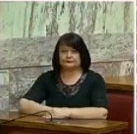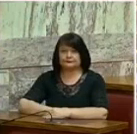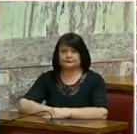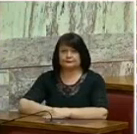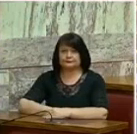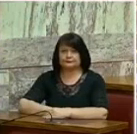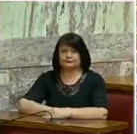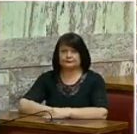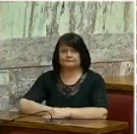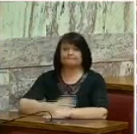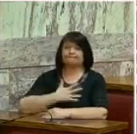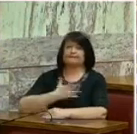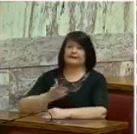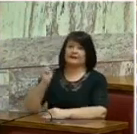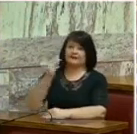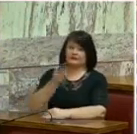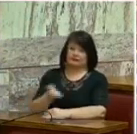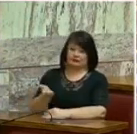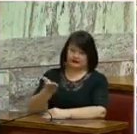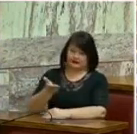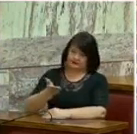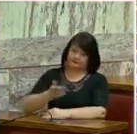Αγαπητοί συνάδελφοι,